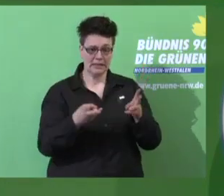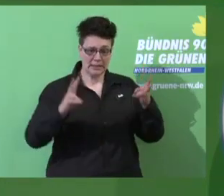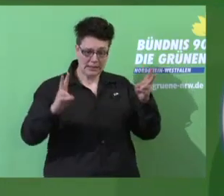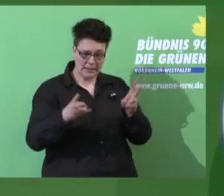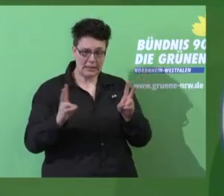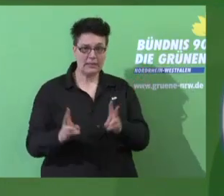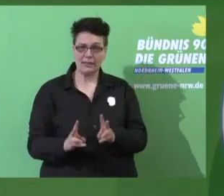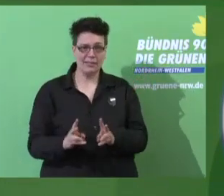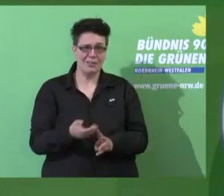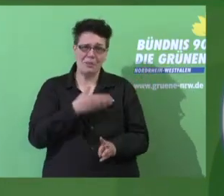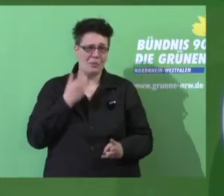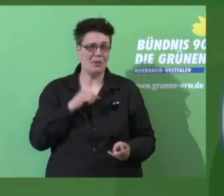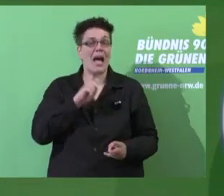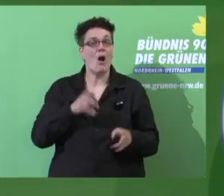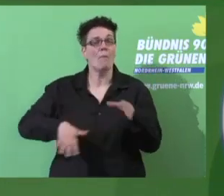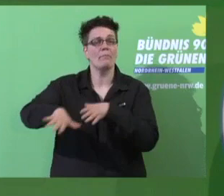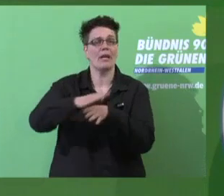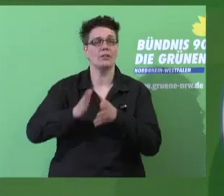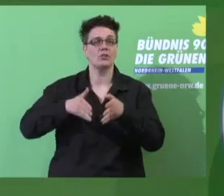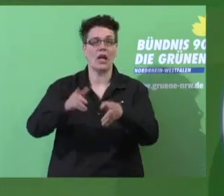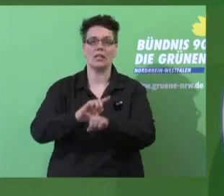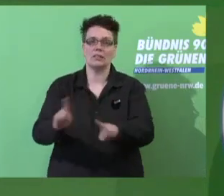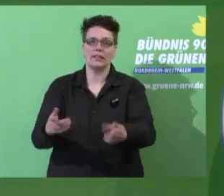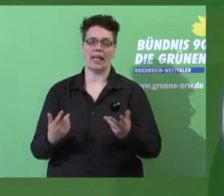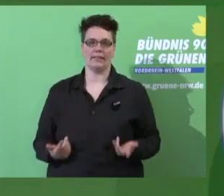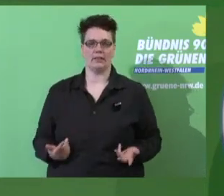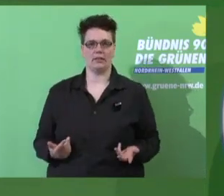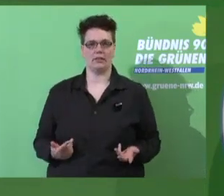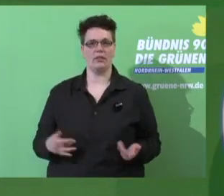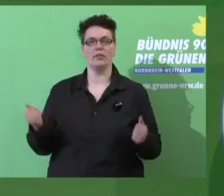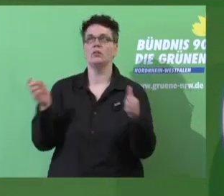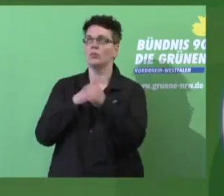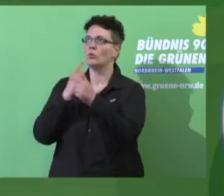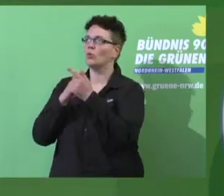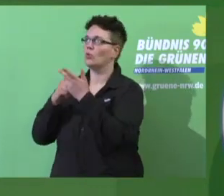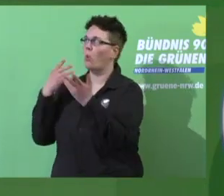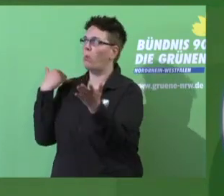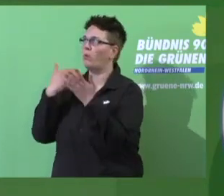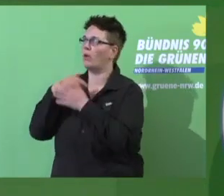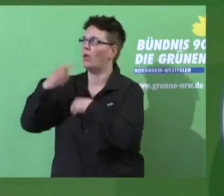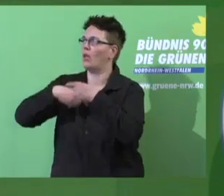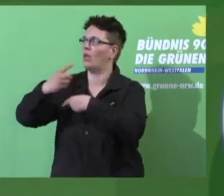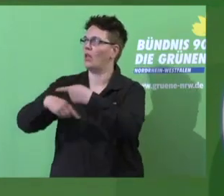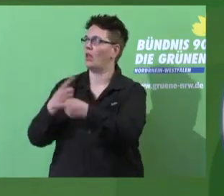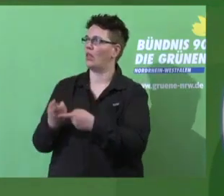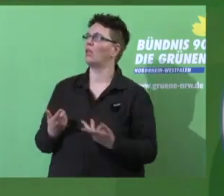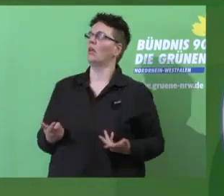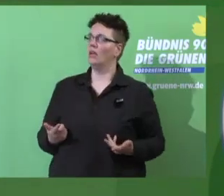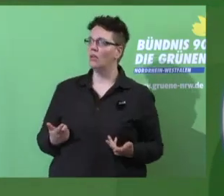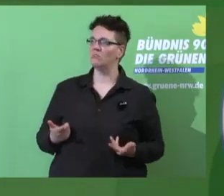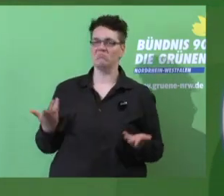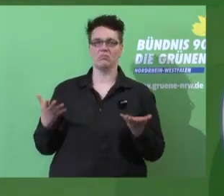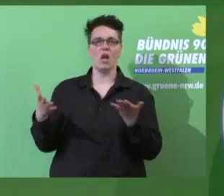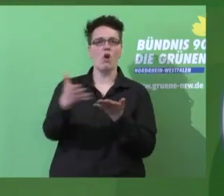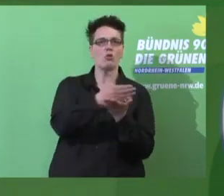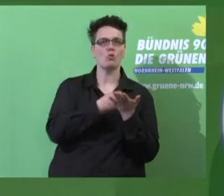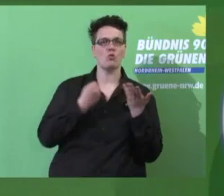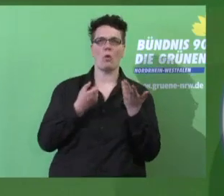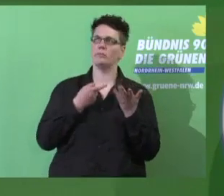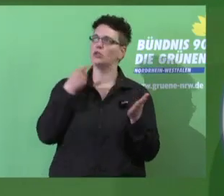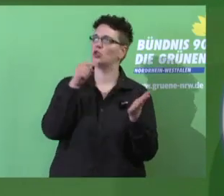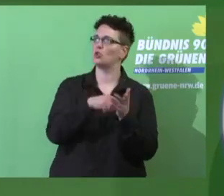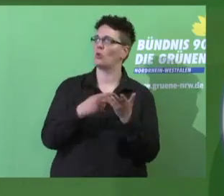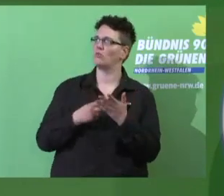gelöst worden sind, wenn wir all das betrachten, kann man ganz klar erkennen, auch aus ökonomischen und finanziellen Gründen müssen wir zu einer